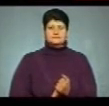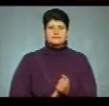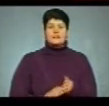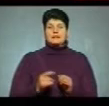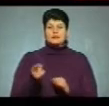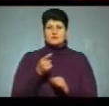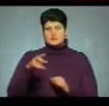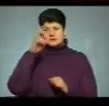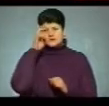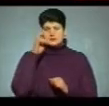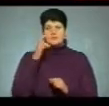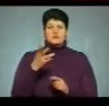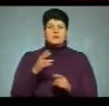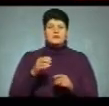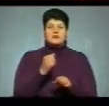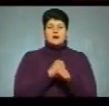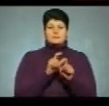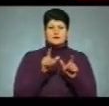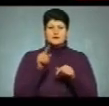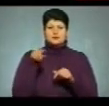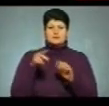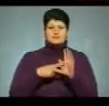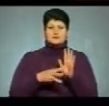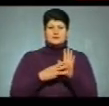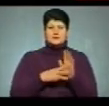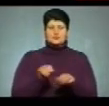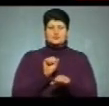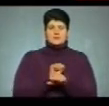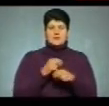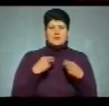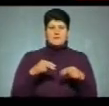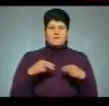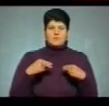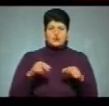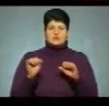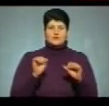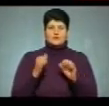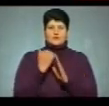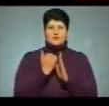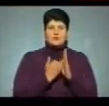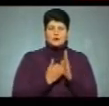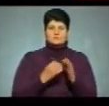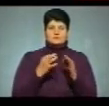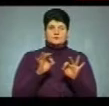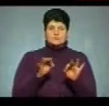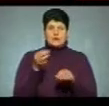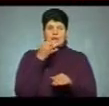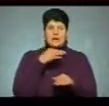Тернопільська державна комунальна аптека номер 78 призупинила продаж медикаментів за урядовою програмою «Доступні